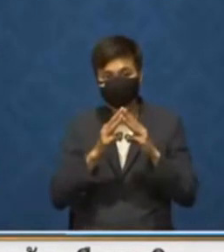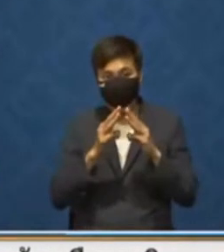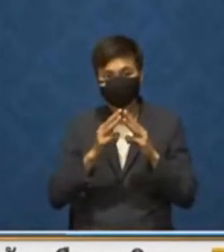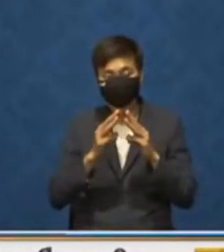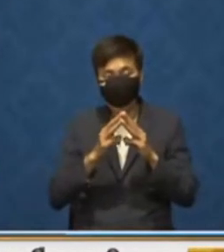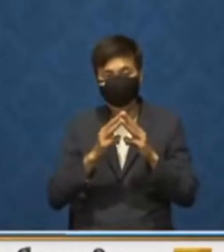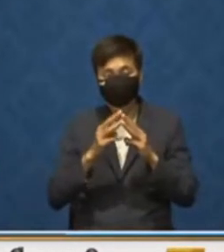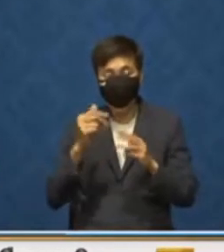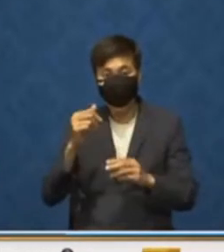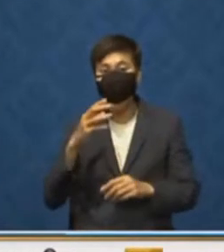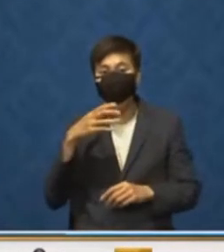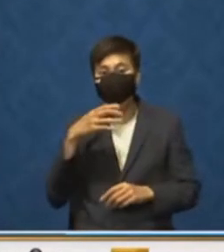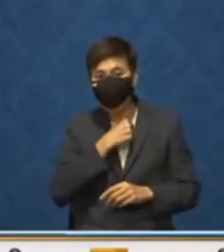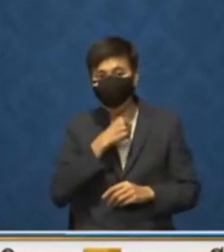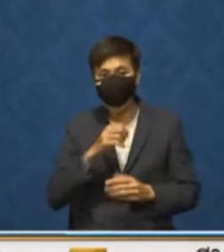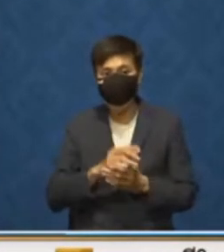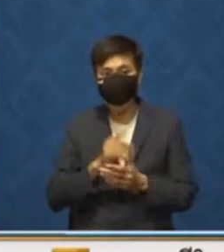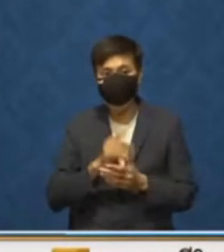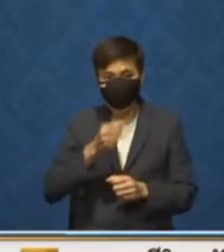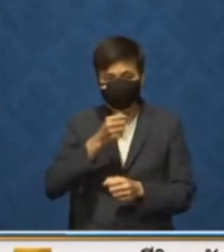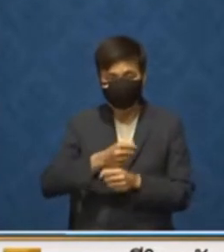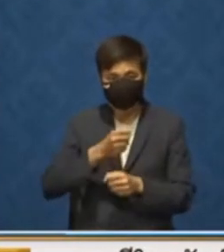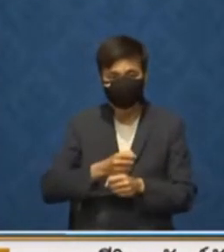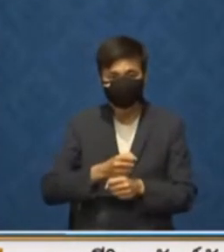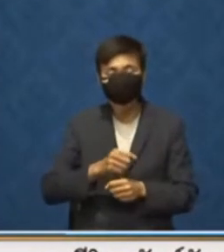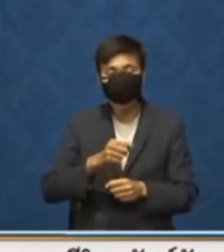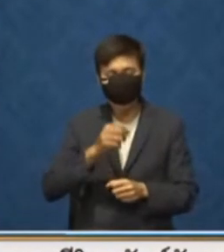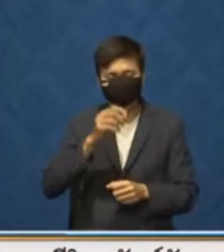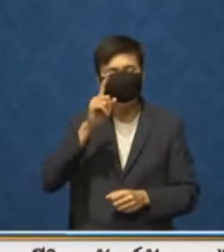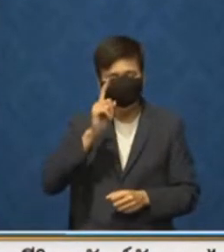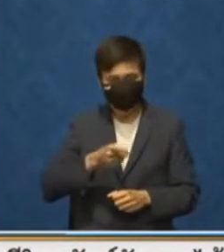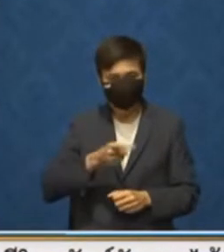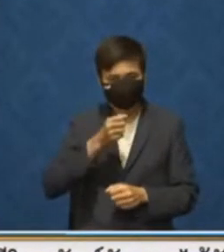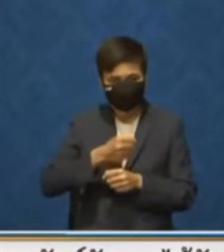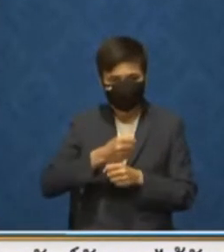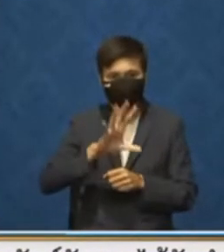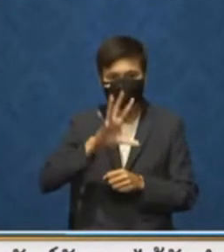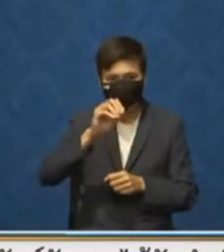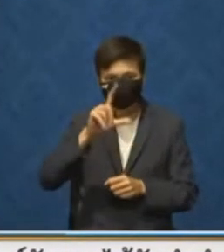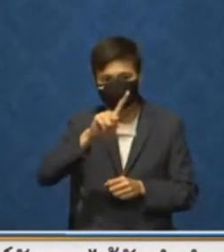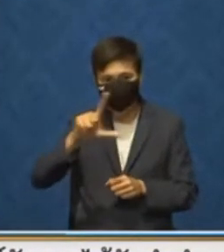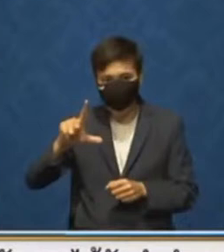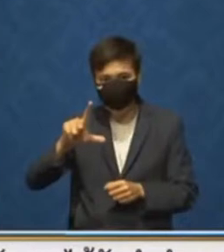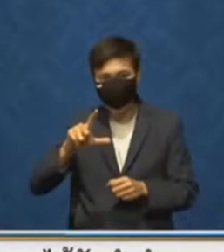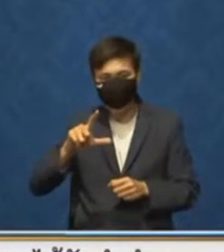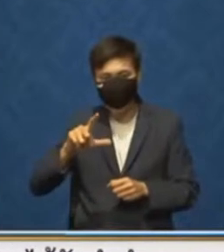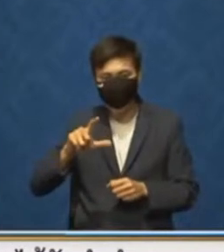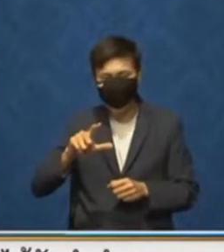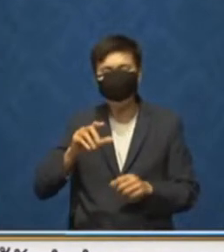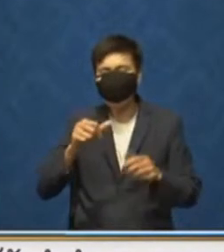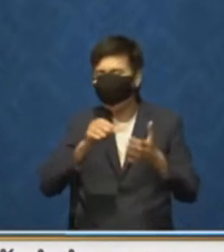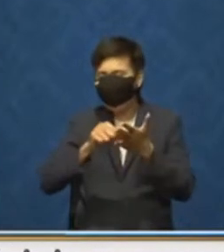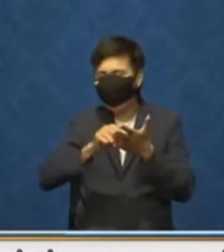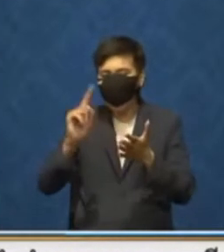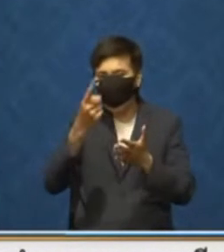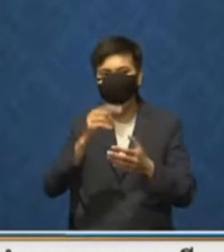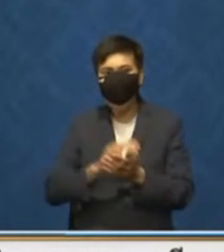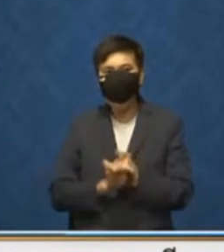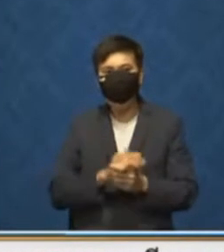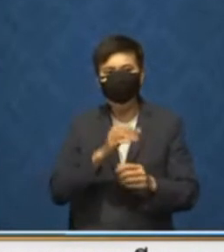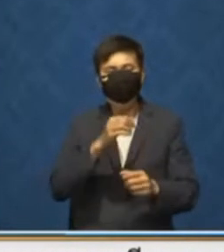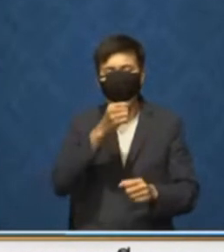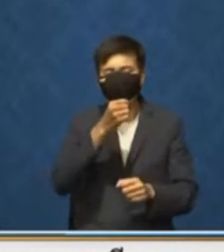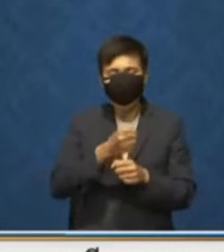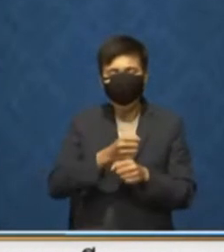งานสภานายต้องมีคนสะบัดทำงานไม่ต่ำกว่า 50ล้านเอ้ยแก้ใหม่แล้วเว้ยเอาแค่ 5ล้านพอก็ต้องมี